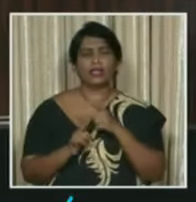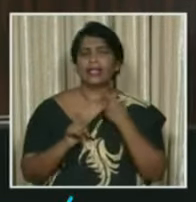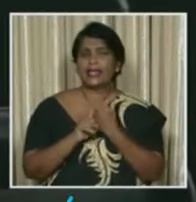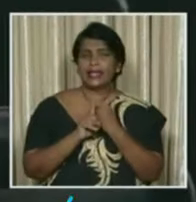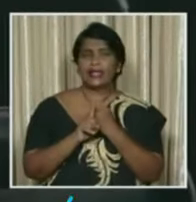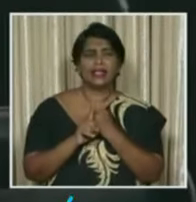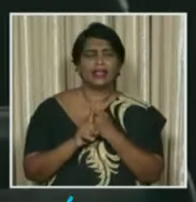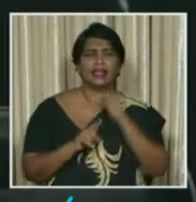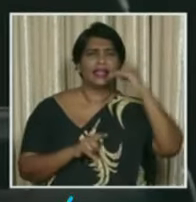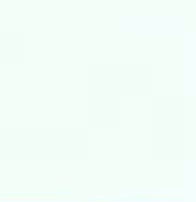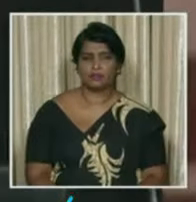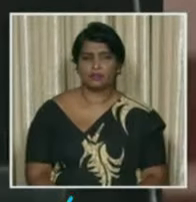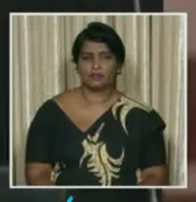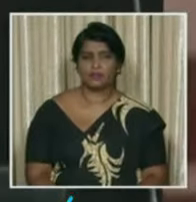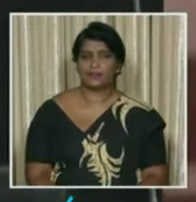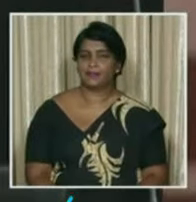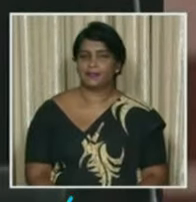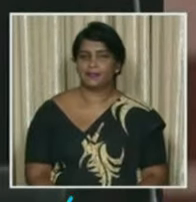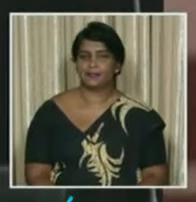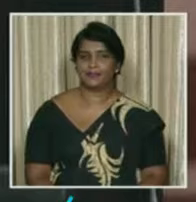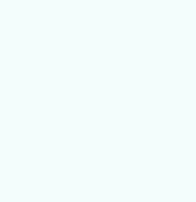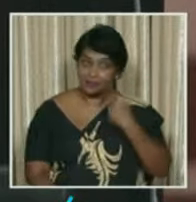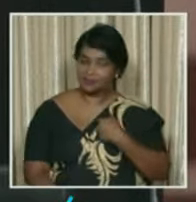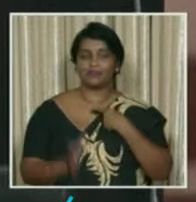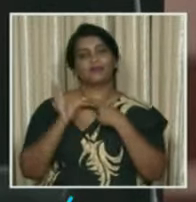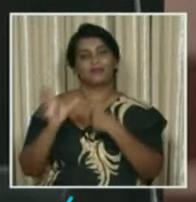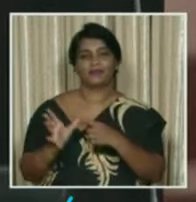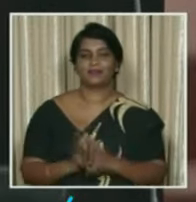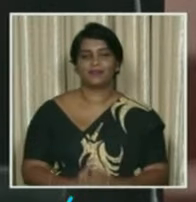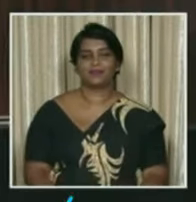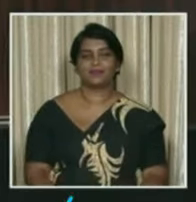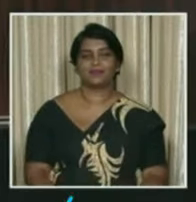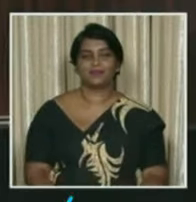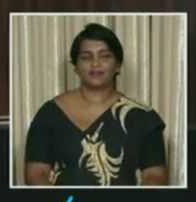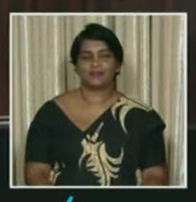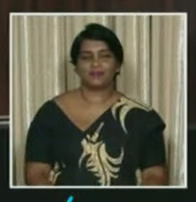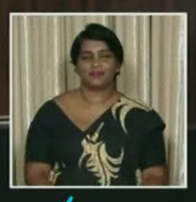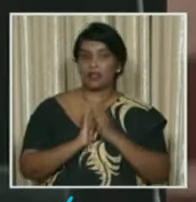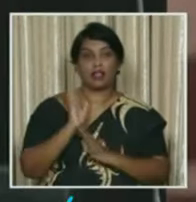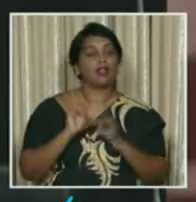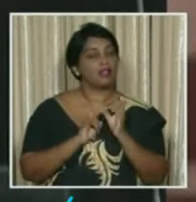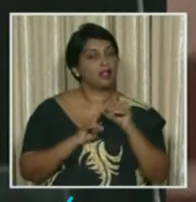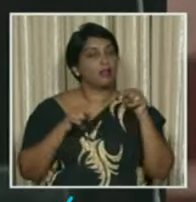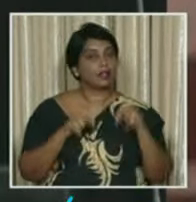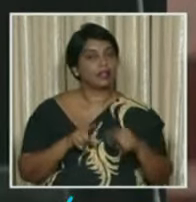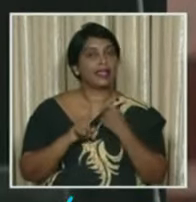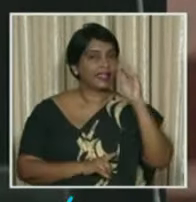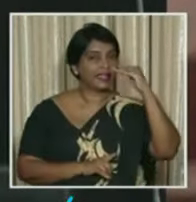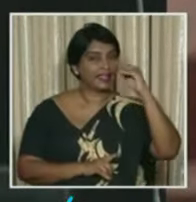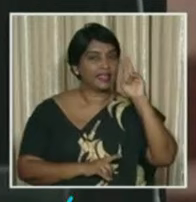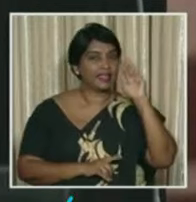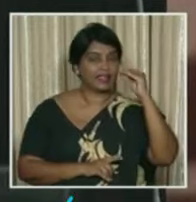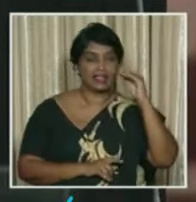කියන කෑල්ල බොරුවට දාලා සම්බ තමයි කියන්නේ. උත්තර දෙන්නද ඔබතුමා කියොත් කරනවා. කියන්නේ එක්ක ඕක පුදුමා කියන්නේ. හා. අද කීරි සම්බ කිලෝ